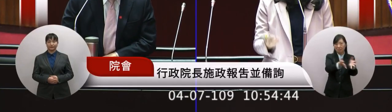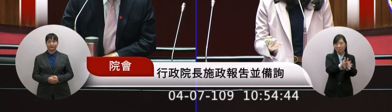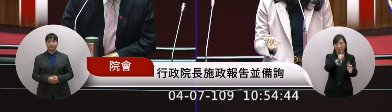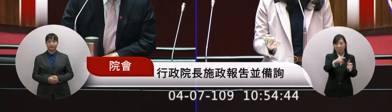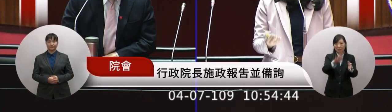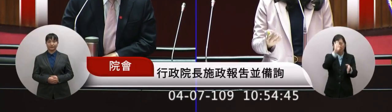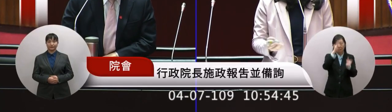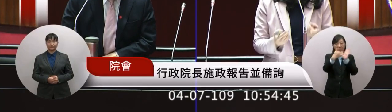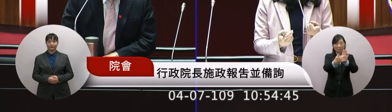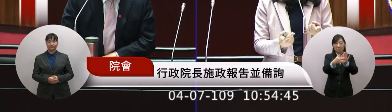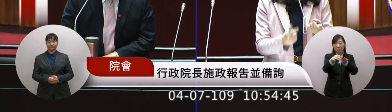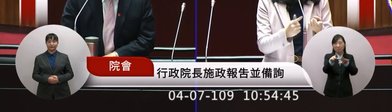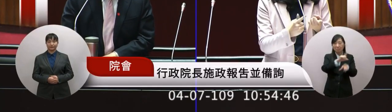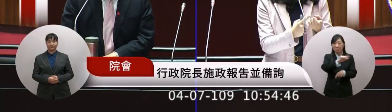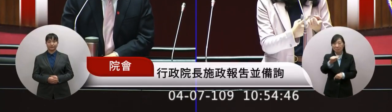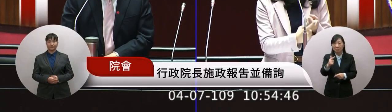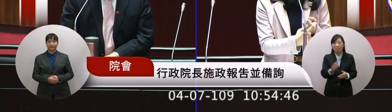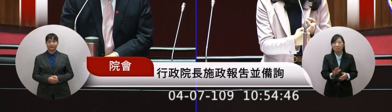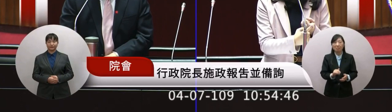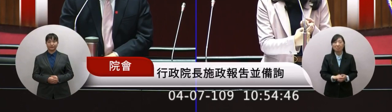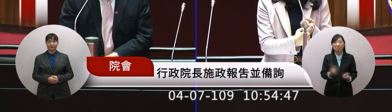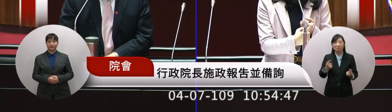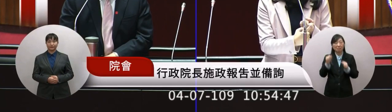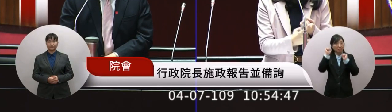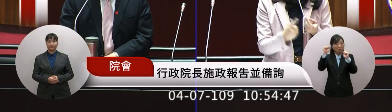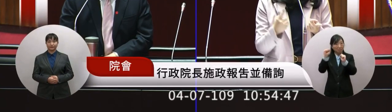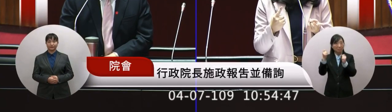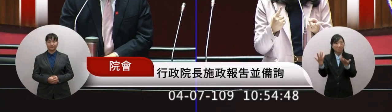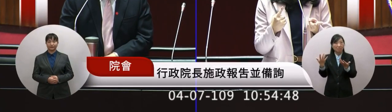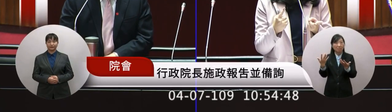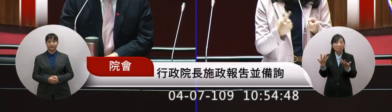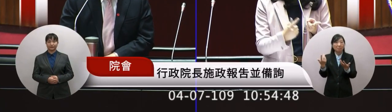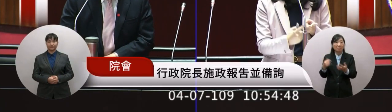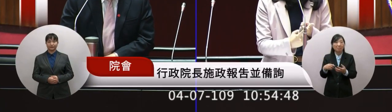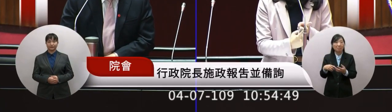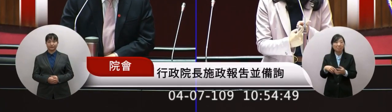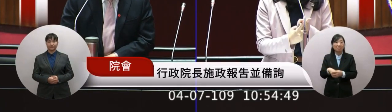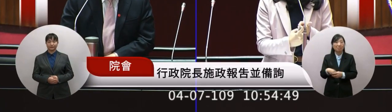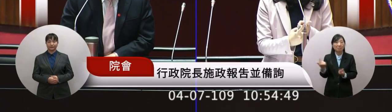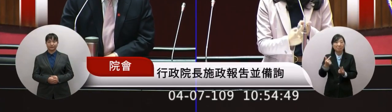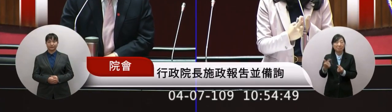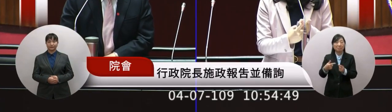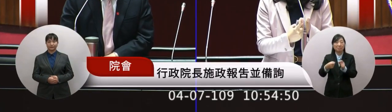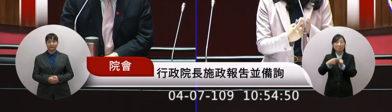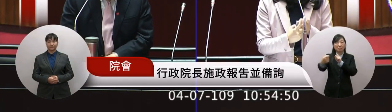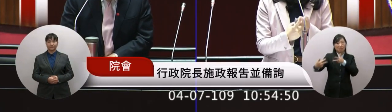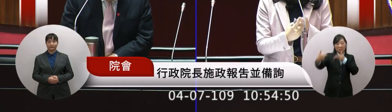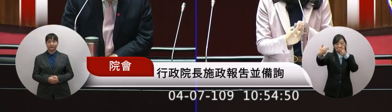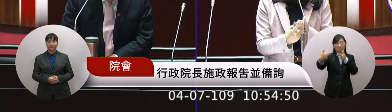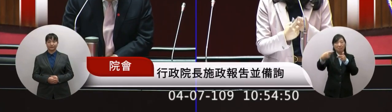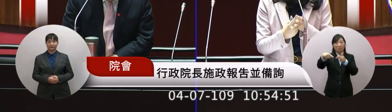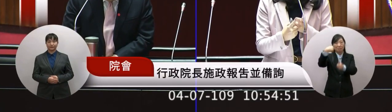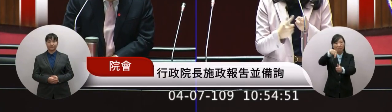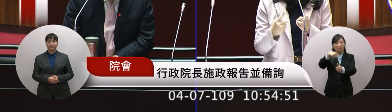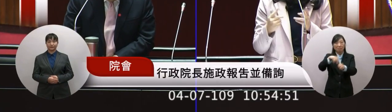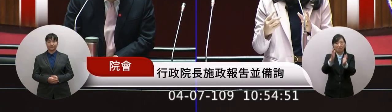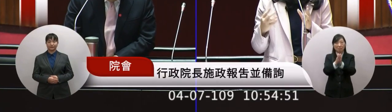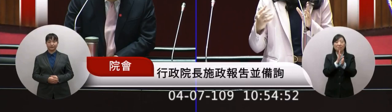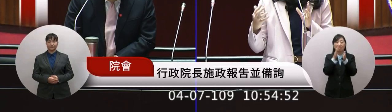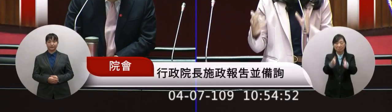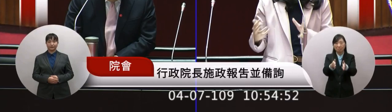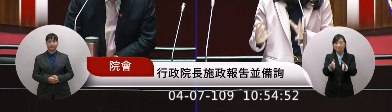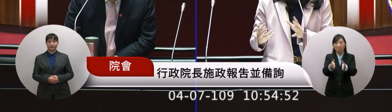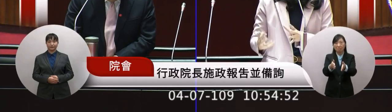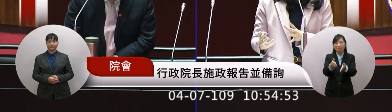疫的物资。那我们后来发现，其实像体育和运动的产业，包含像我们的远距的教学，这些也都是在纾困特别的这